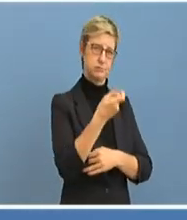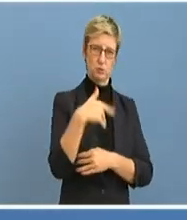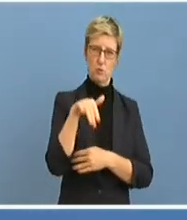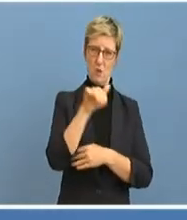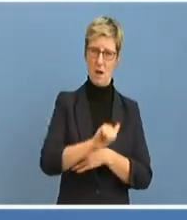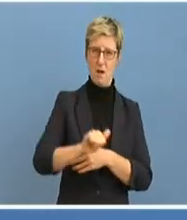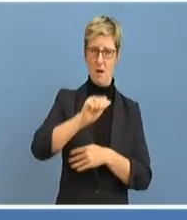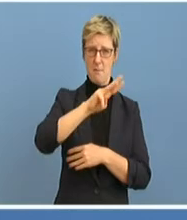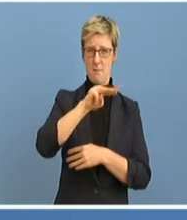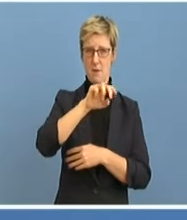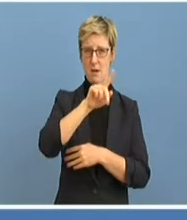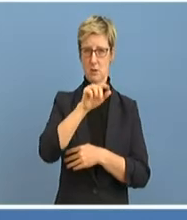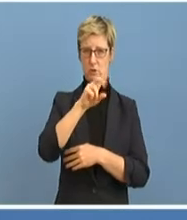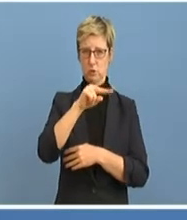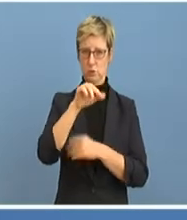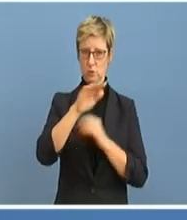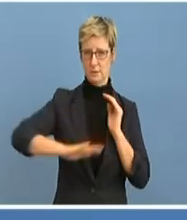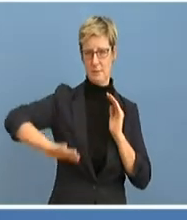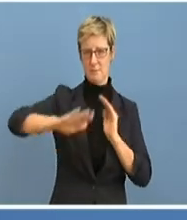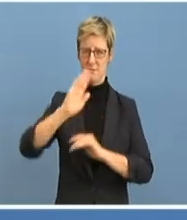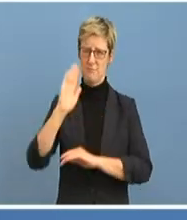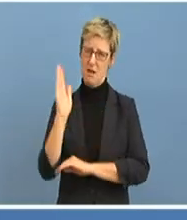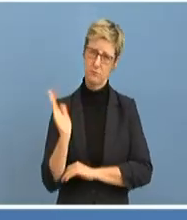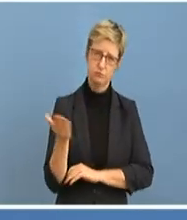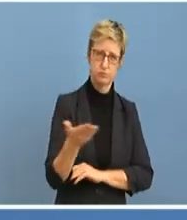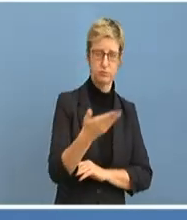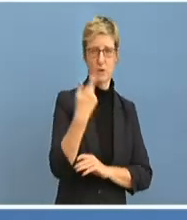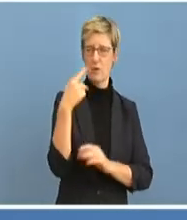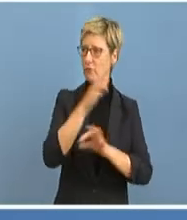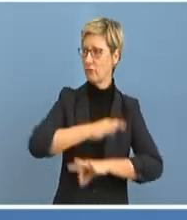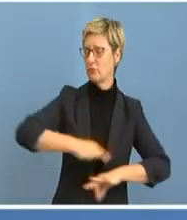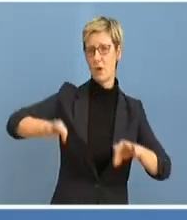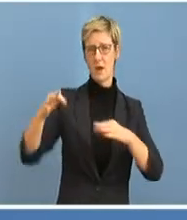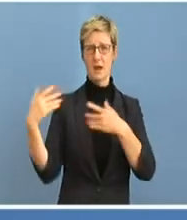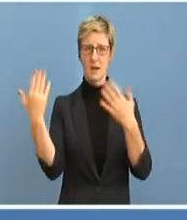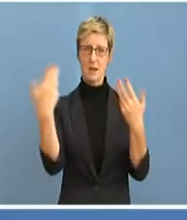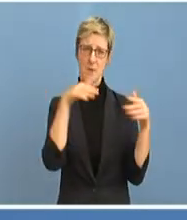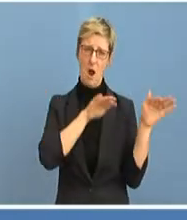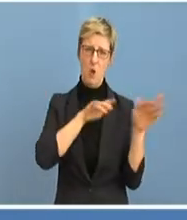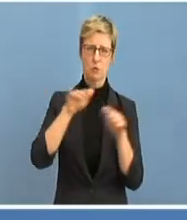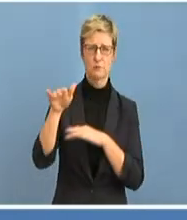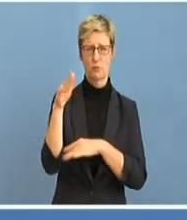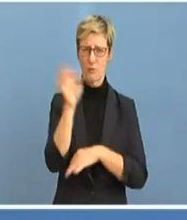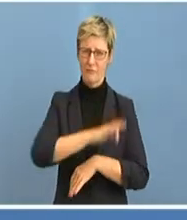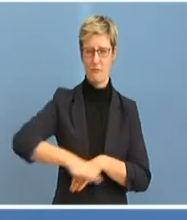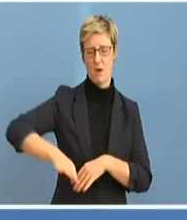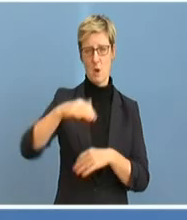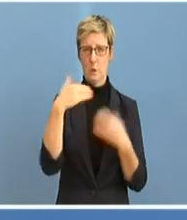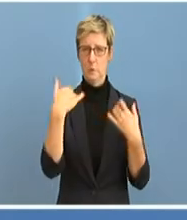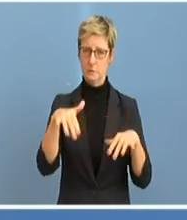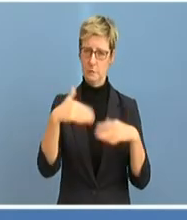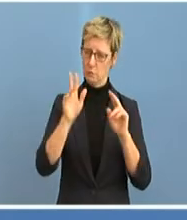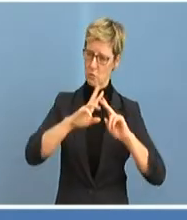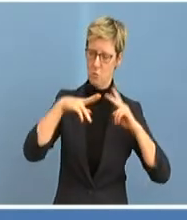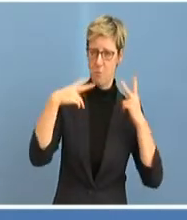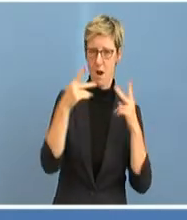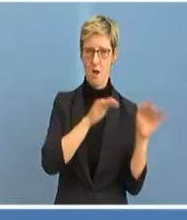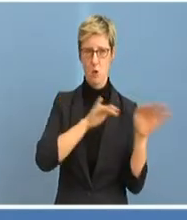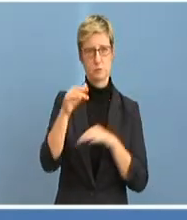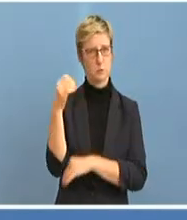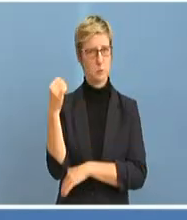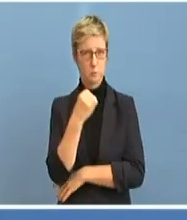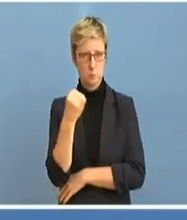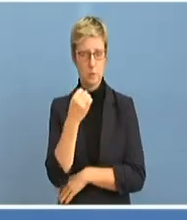Amazonasgebiet, das für uns alle von klimatischer globaler Bedeutung ist, gibt es